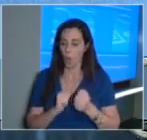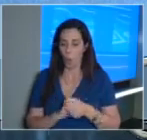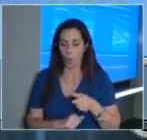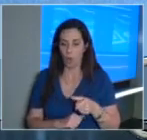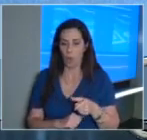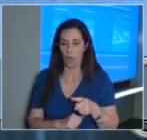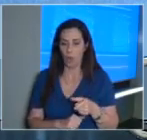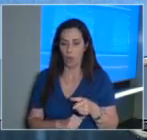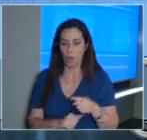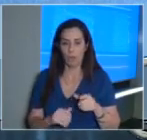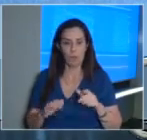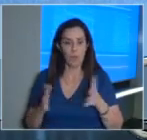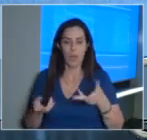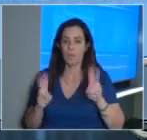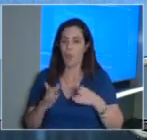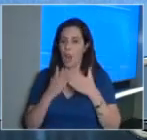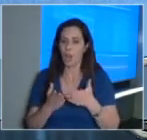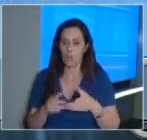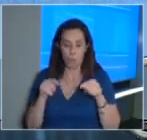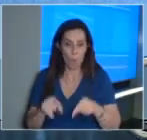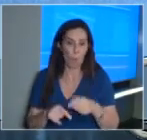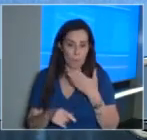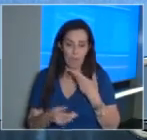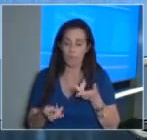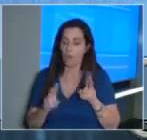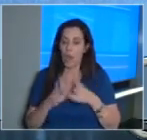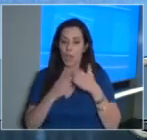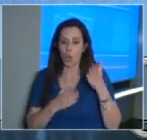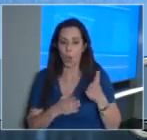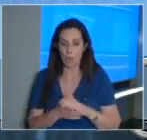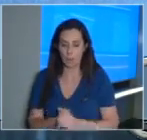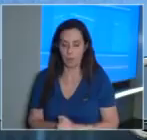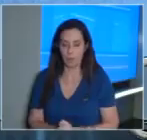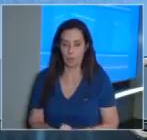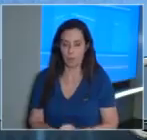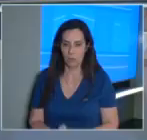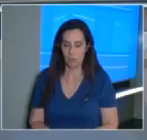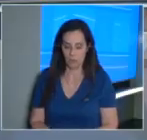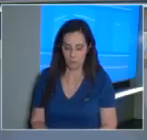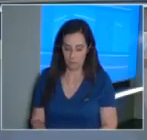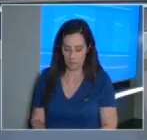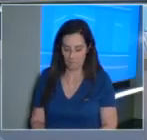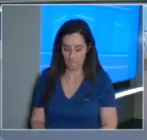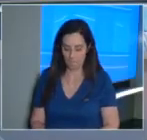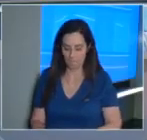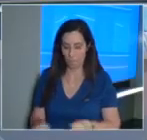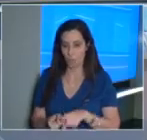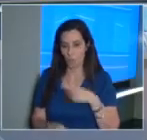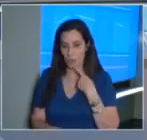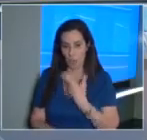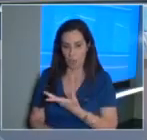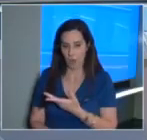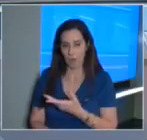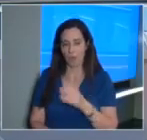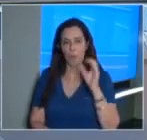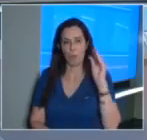האם ומה, איך אפשר לעזור להם כאן מישראל מעבר לשיח הציבורי? תראי, כמו שאמר יושב ראש